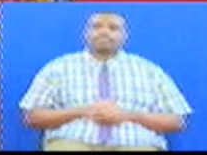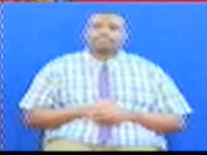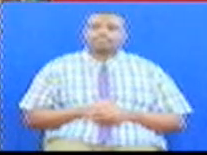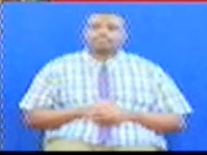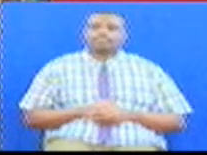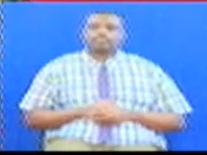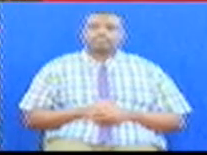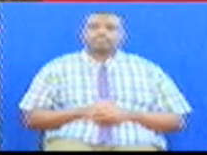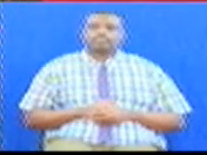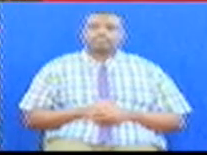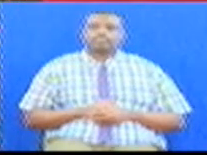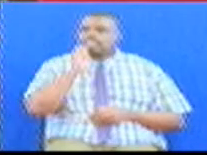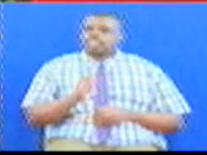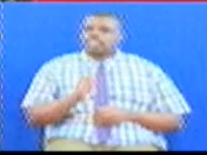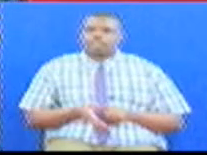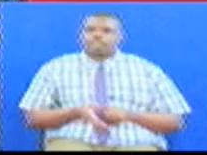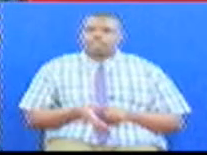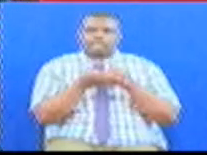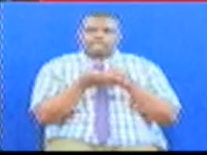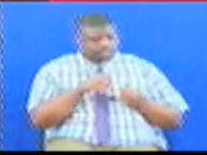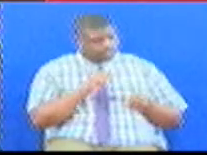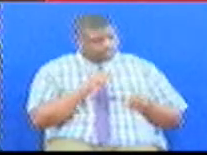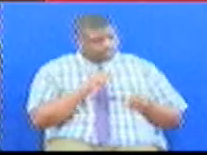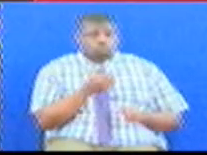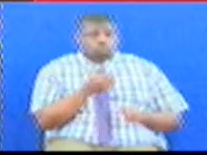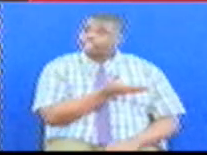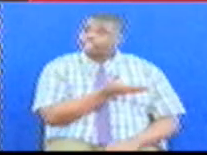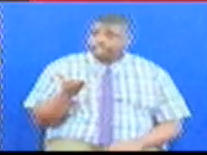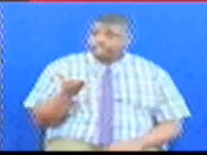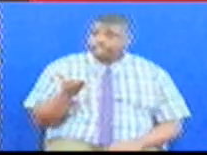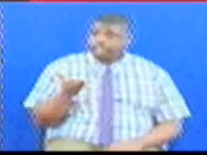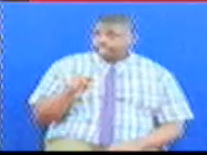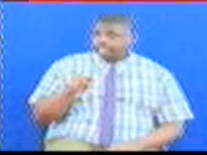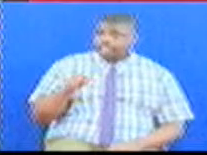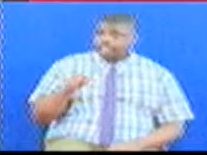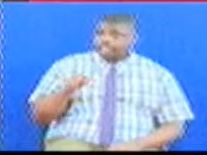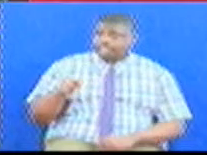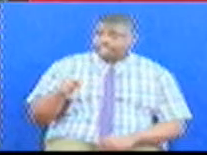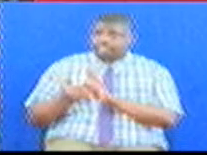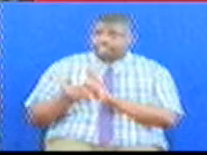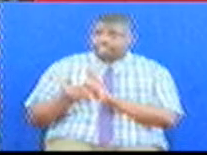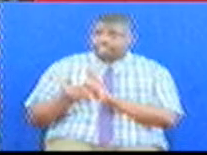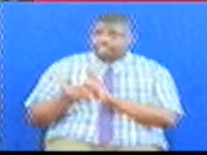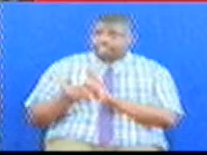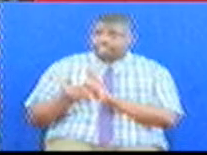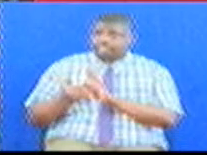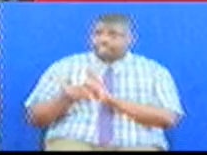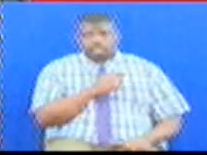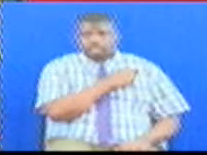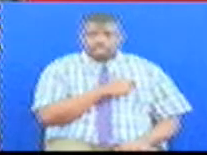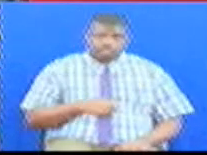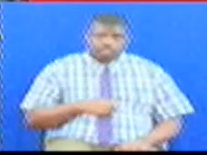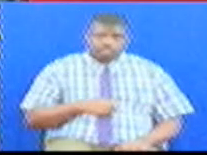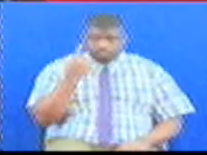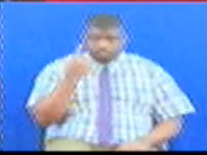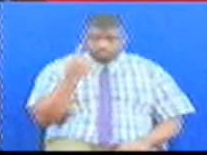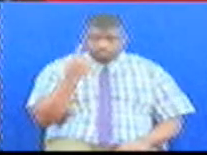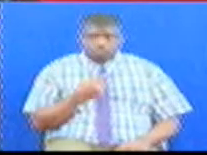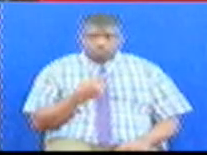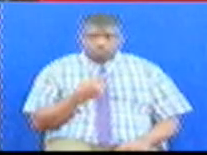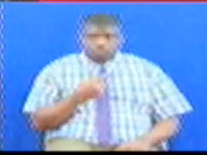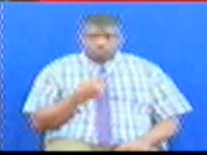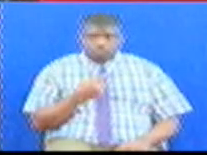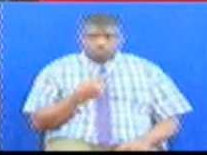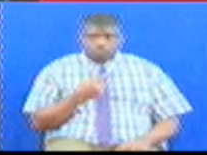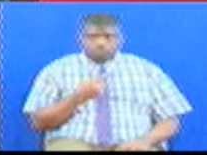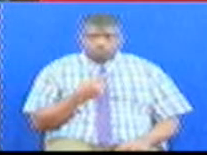Mheshimiwa Naibu Spika, jambo jingine ni hili sheria ya masuala ya rais, sura namba 9. Marekebisho kwenye kifungu cha